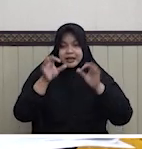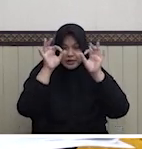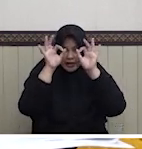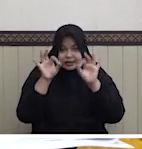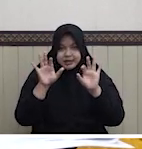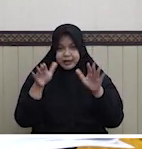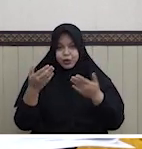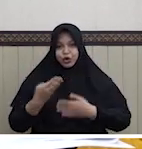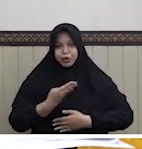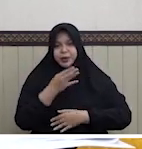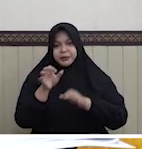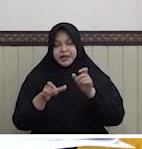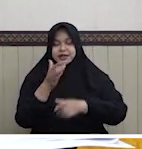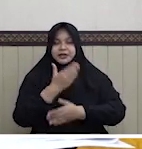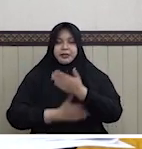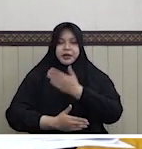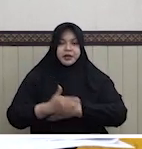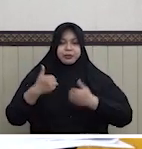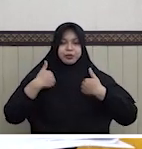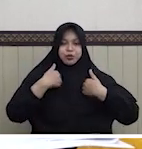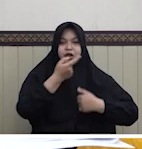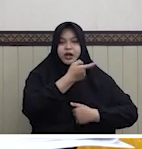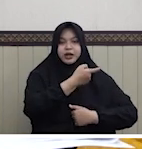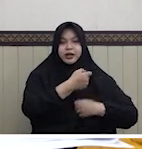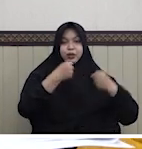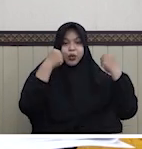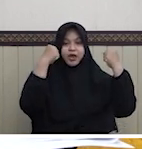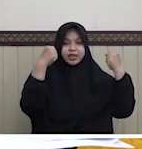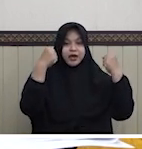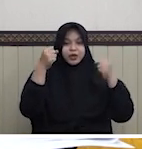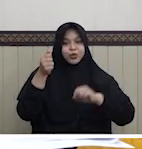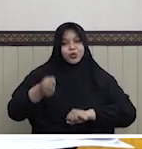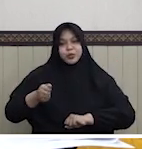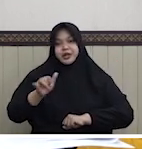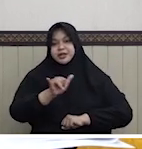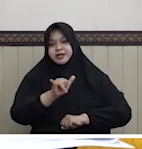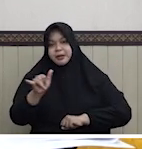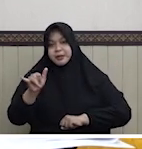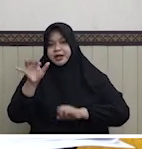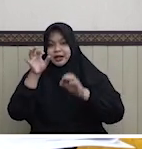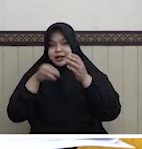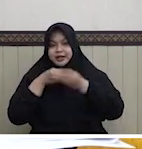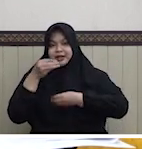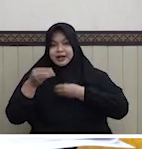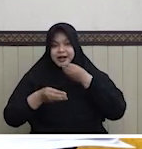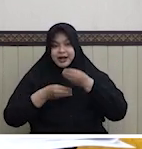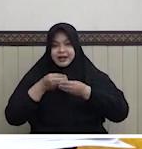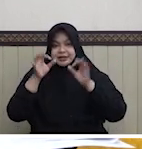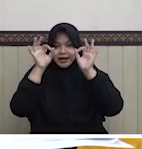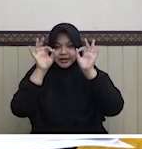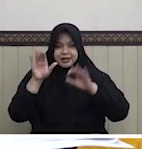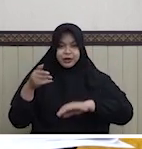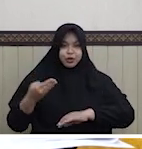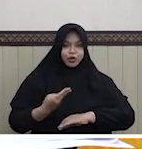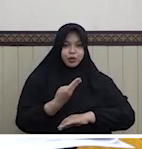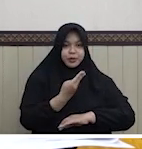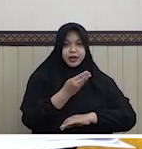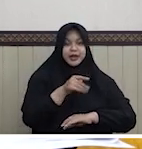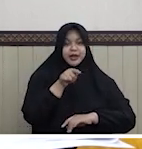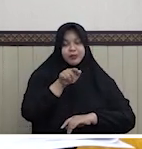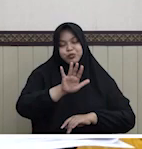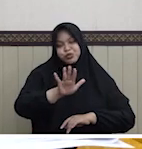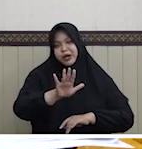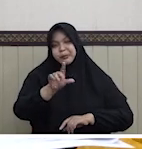atau korban penyandang disabilitas mempunyai kekuatan hukum yang sama dengan keterangan saksi dan atau korban yang